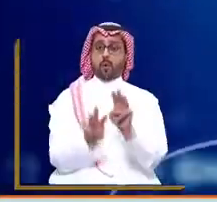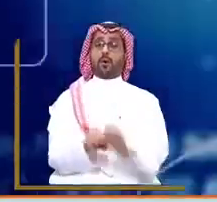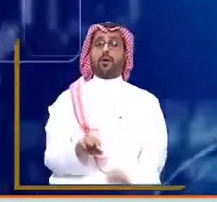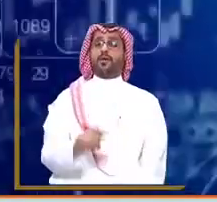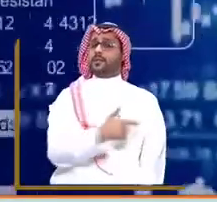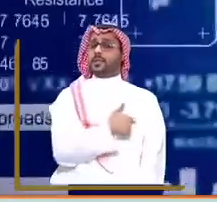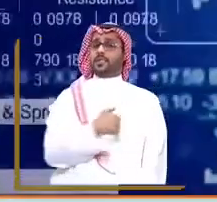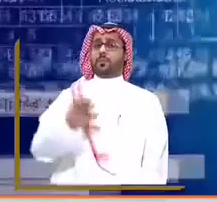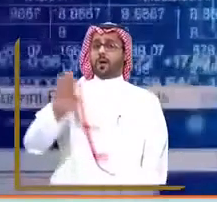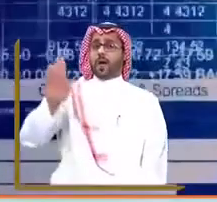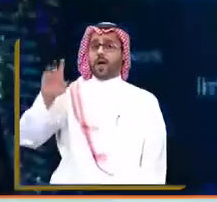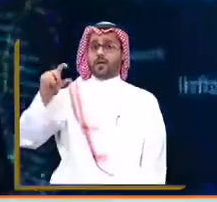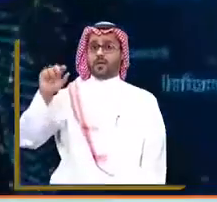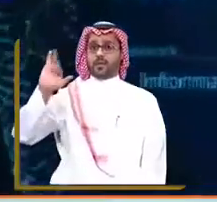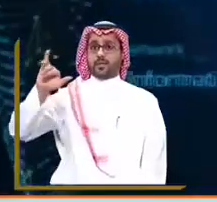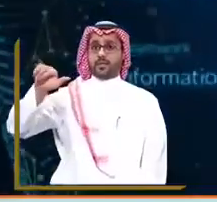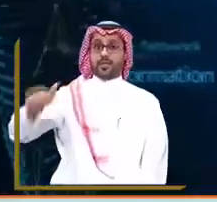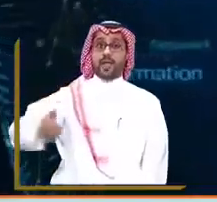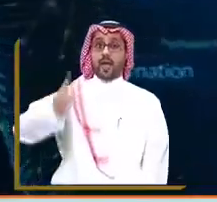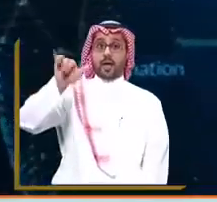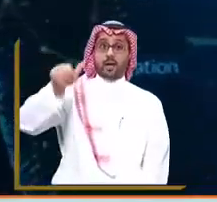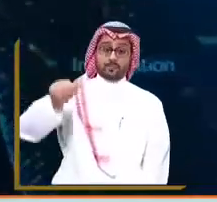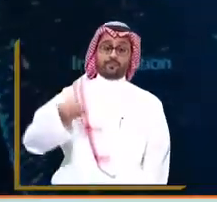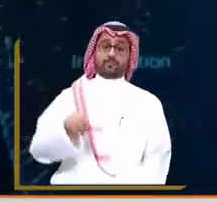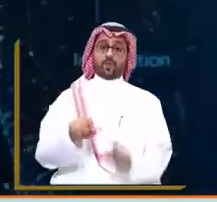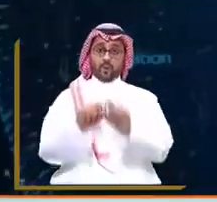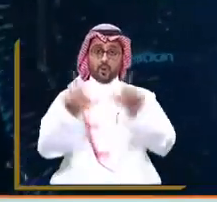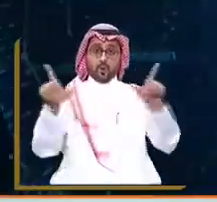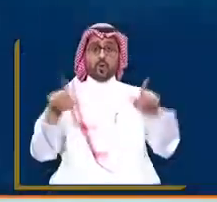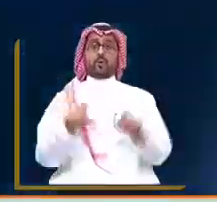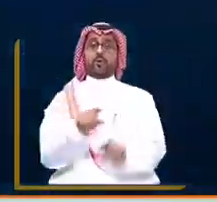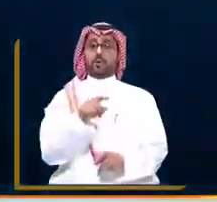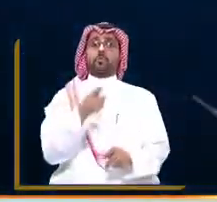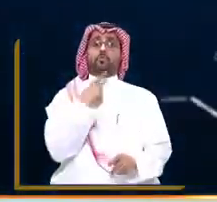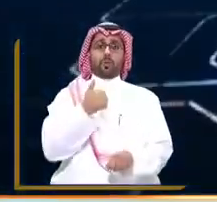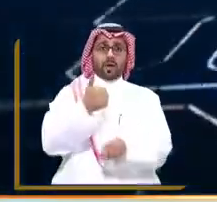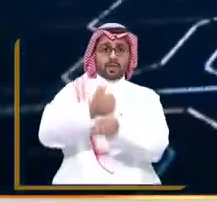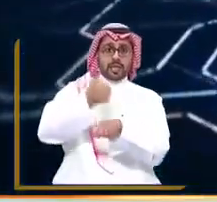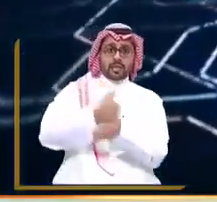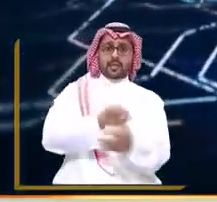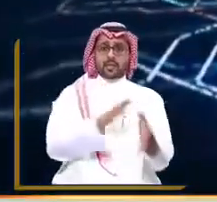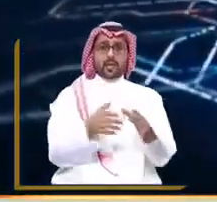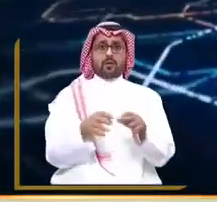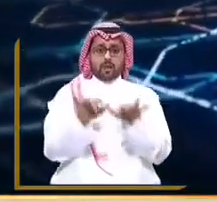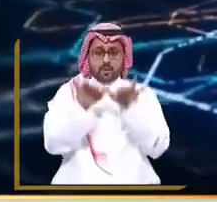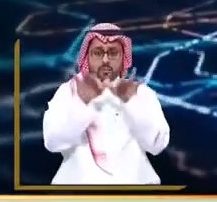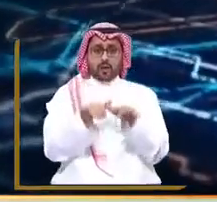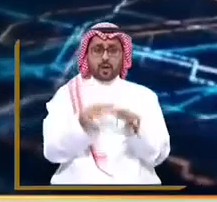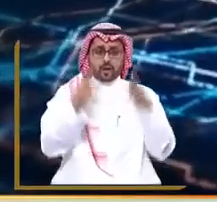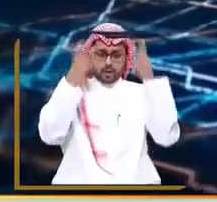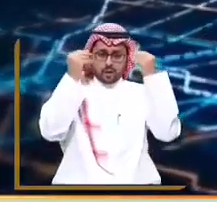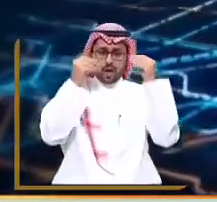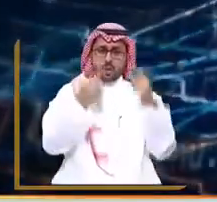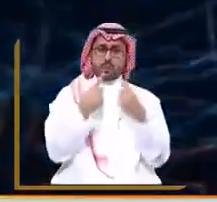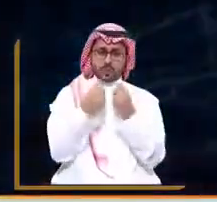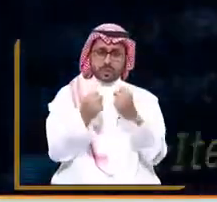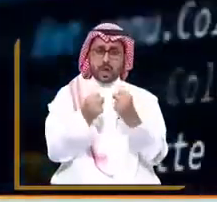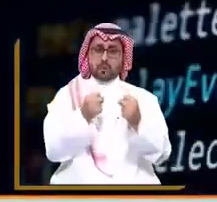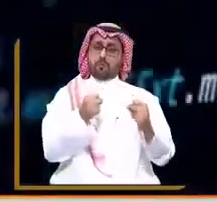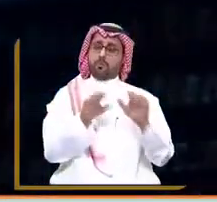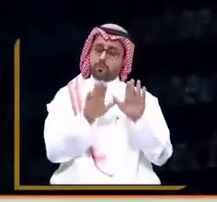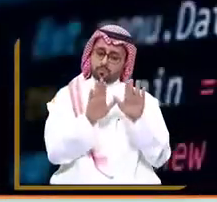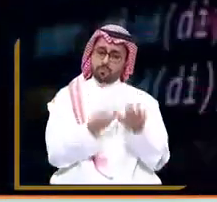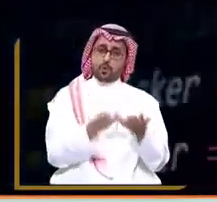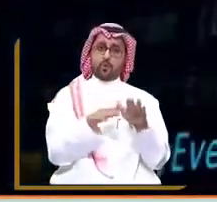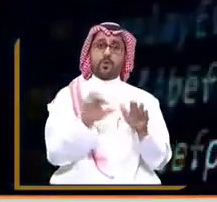وبيّنت سدايا أنه سيتاح للمشاركين في المعسكر تعلم أساسيات هندسة البيانات والتعلم العميق، وذلك ضمن